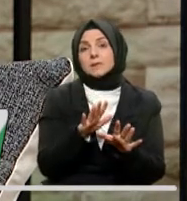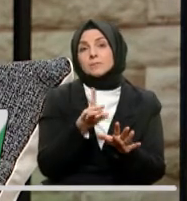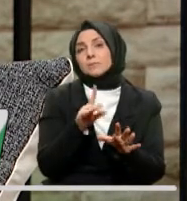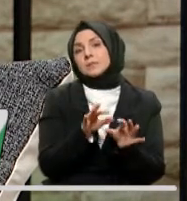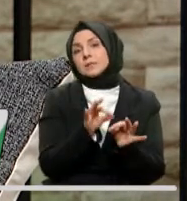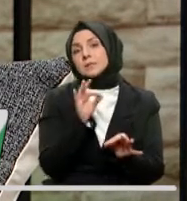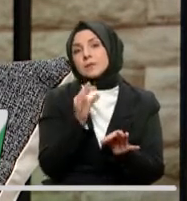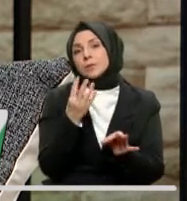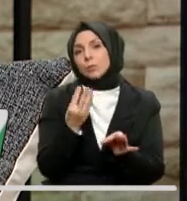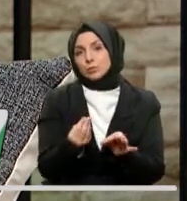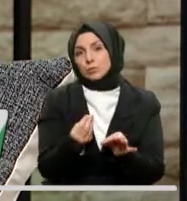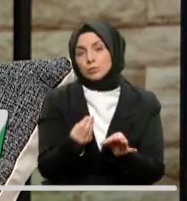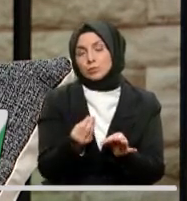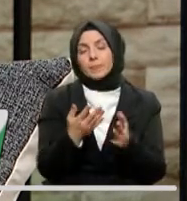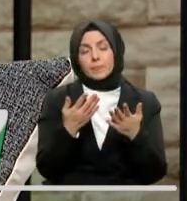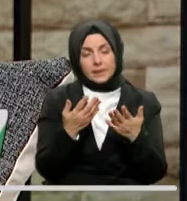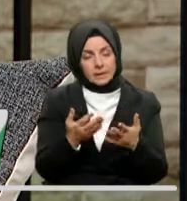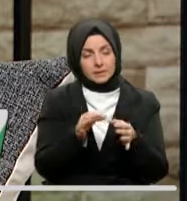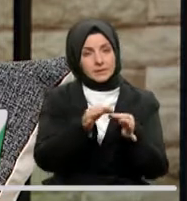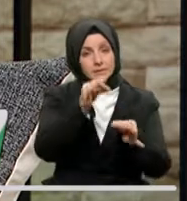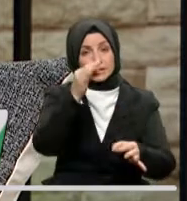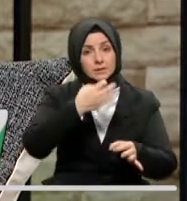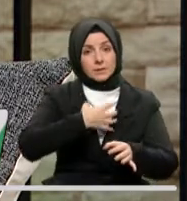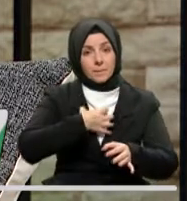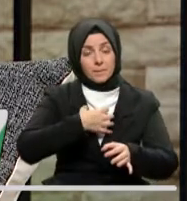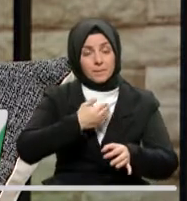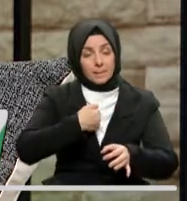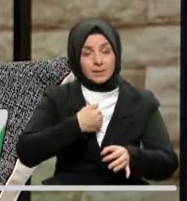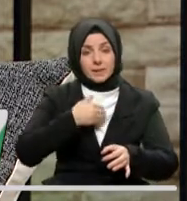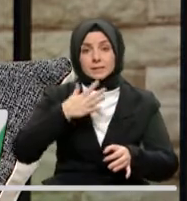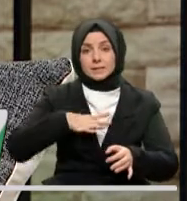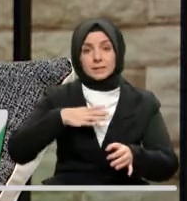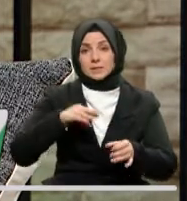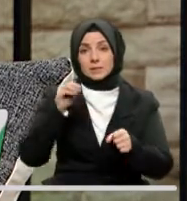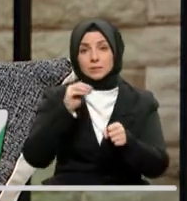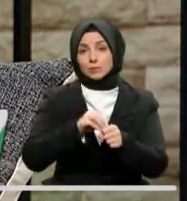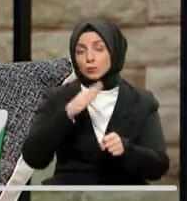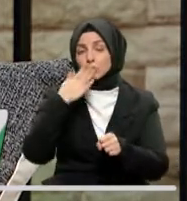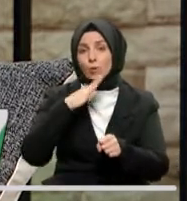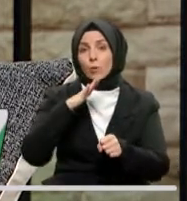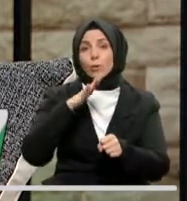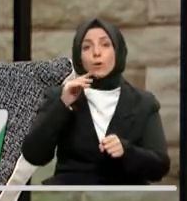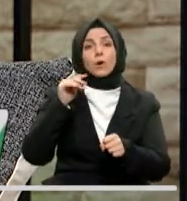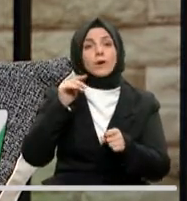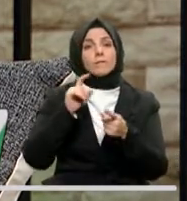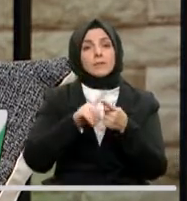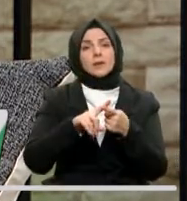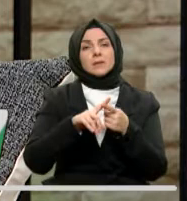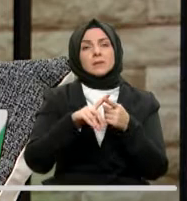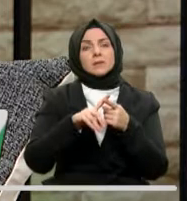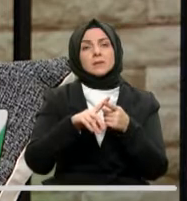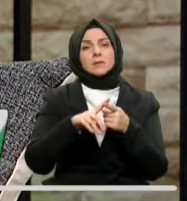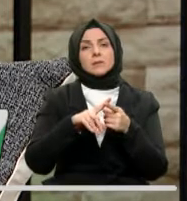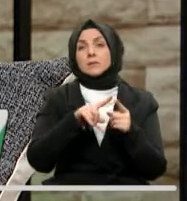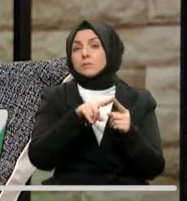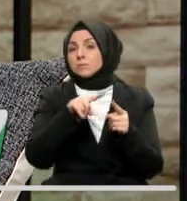bunun sonu yok insanların bekle Benden beklentin sonu yok ve giderek de hani bu memnun olmak gibi bir memnuniyetsizlik de var Belki başta